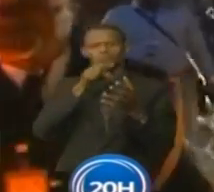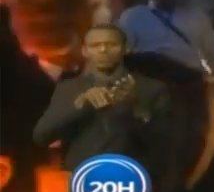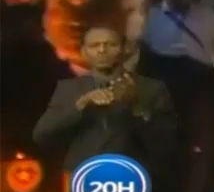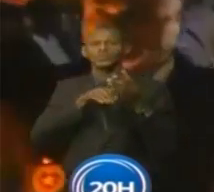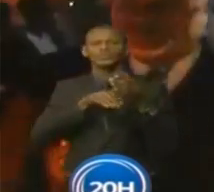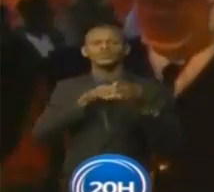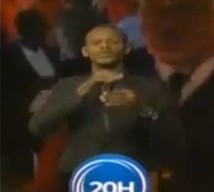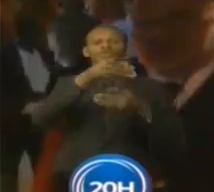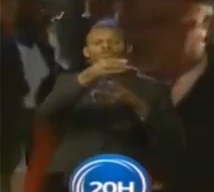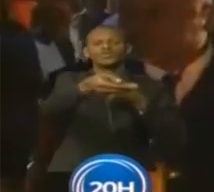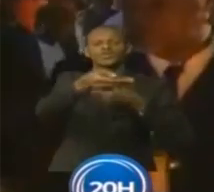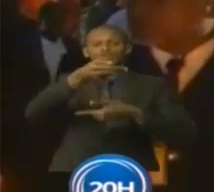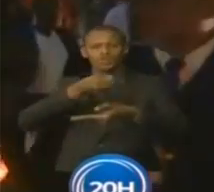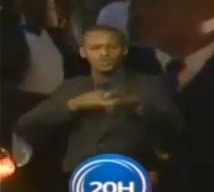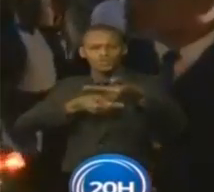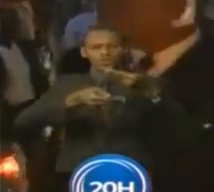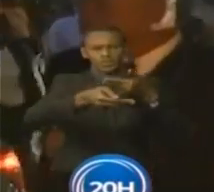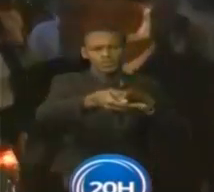l'export.